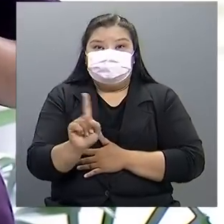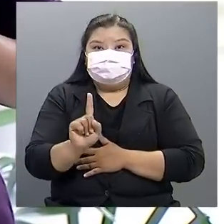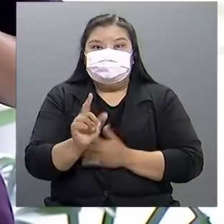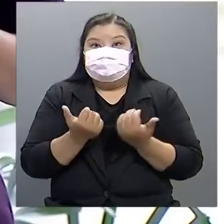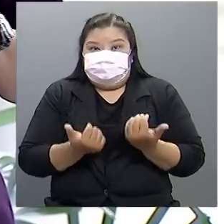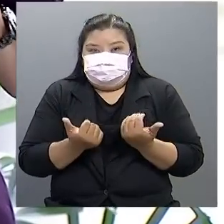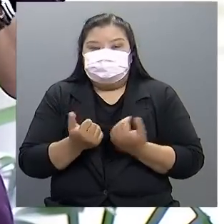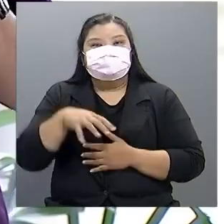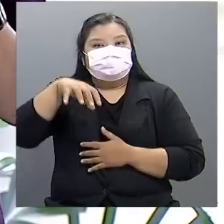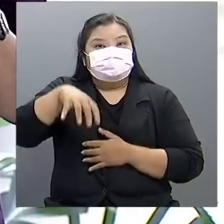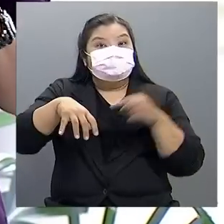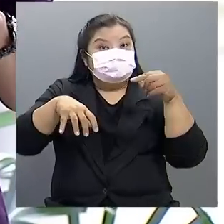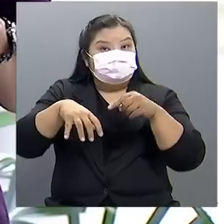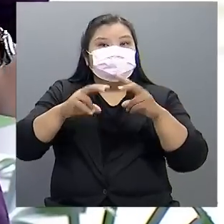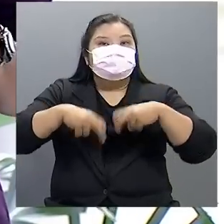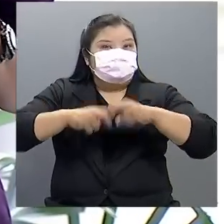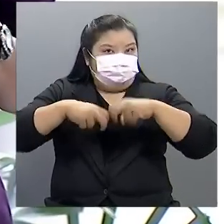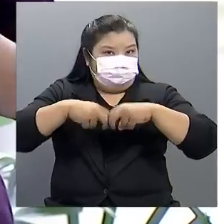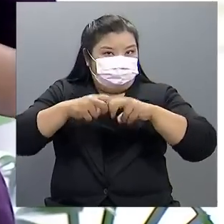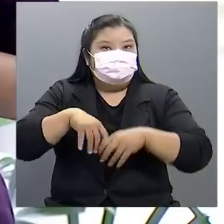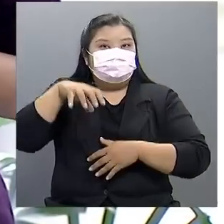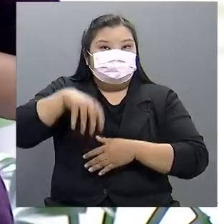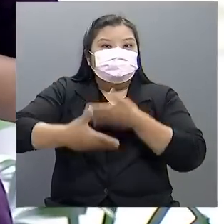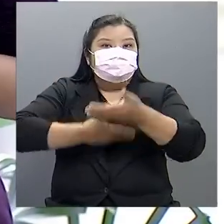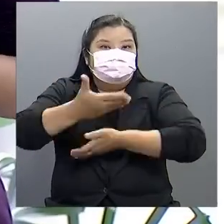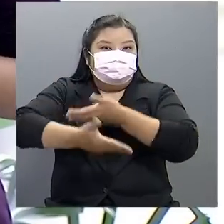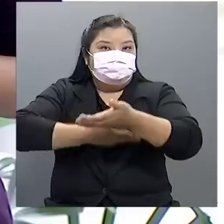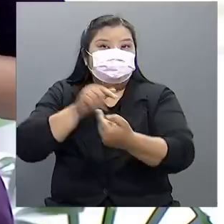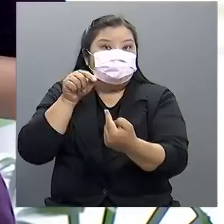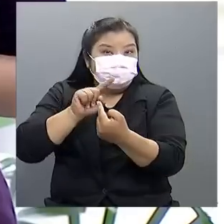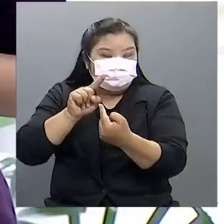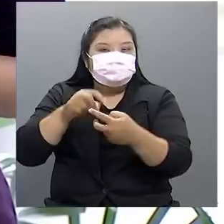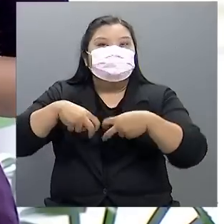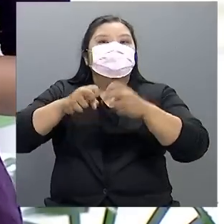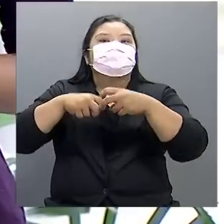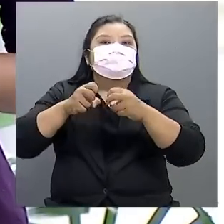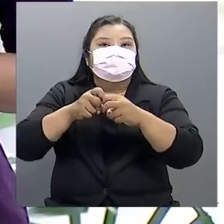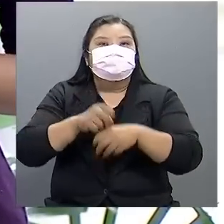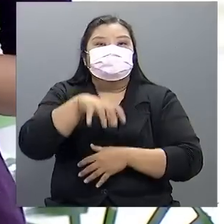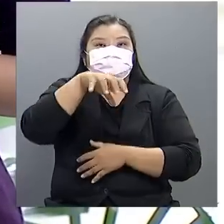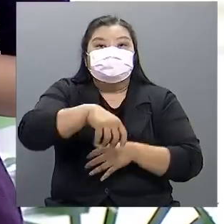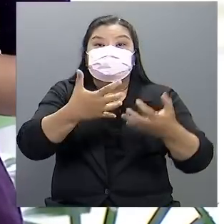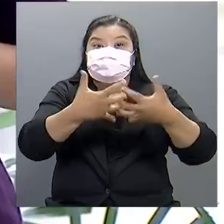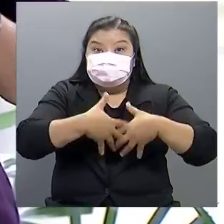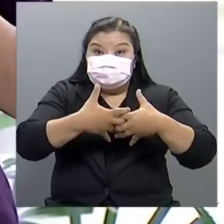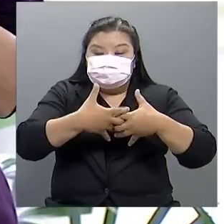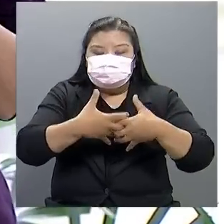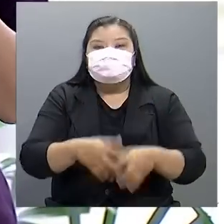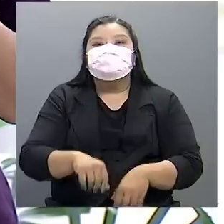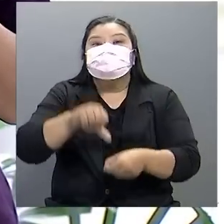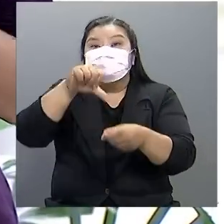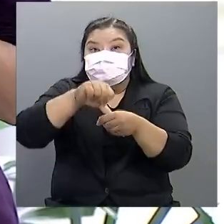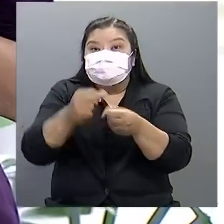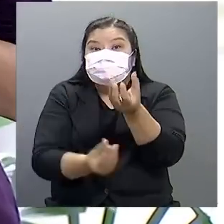านิจจหดซูรินเนี่ย เขาไปสุ่มตรวจโรงงานบันจุกาศสูงต้มหรอว LPG นะคะก็คือ